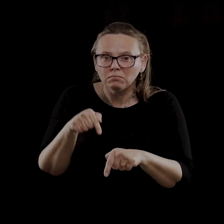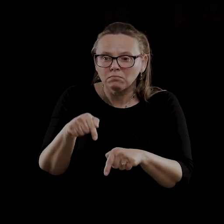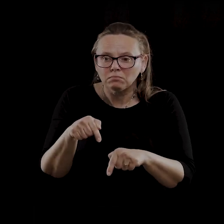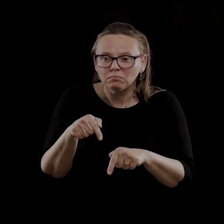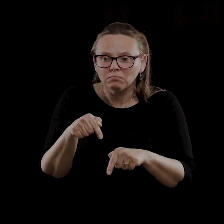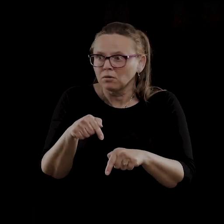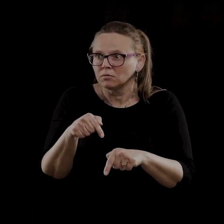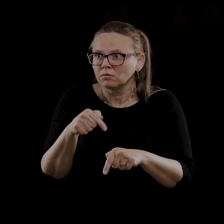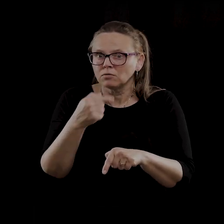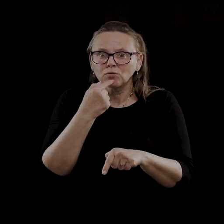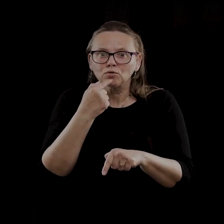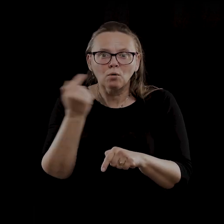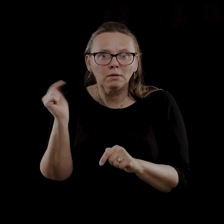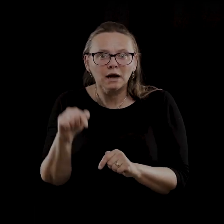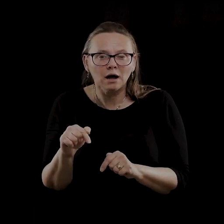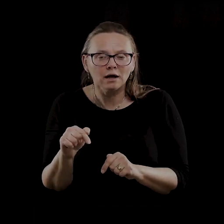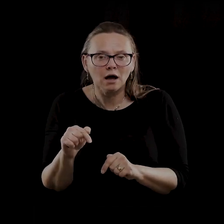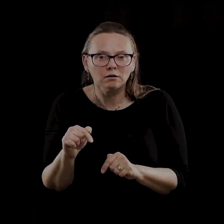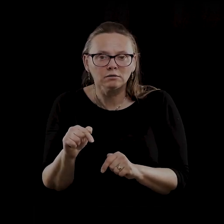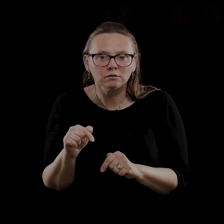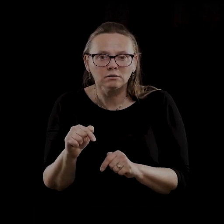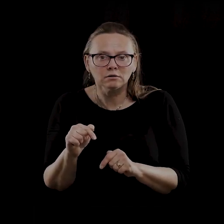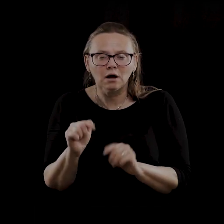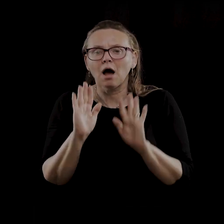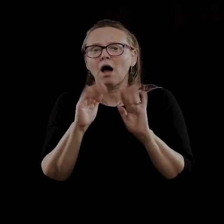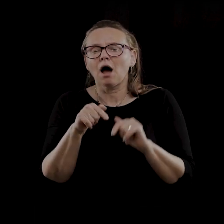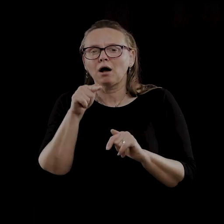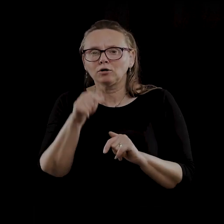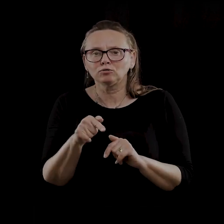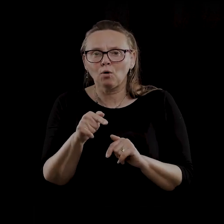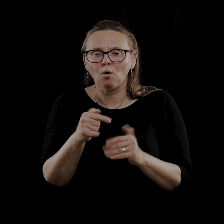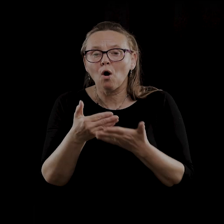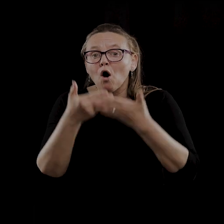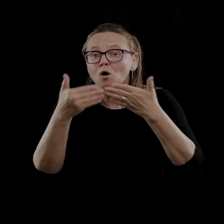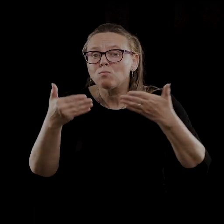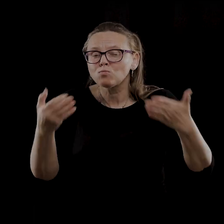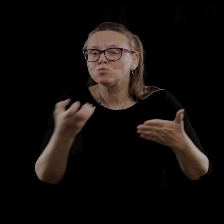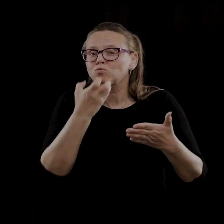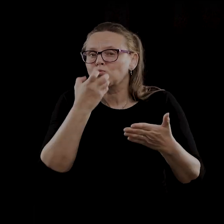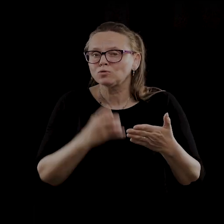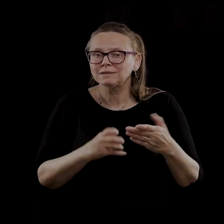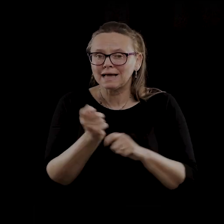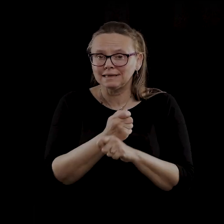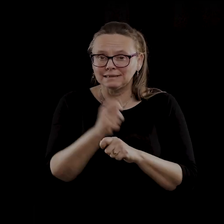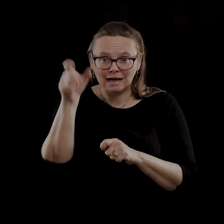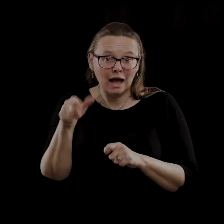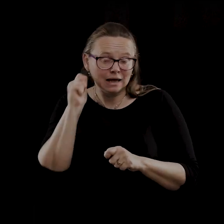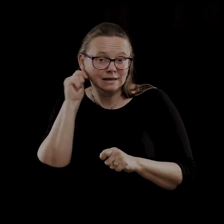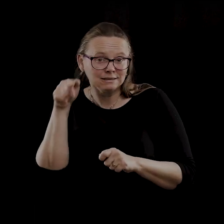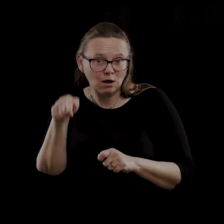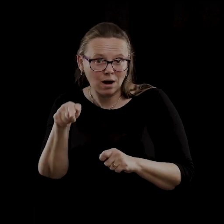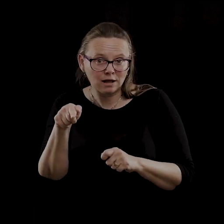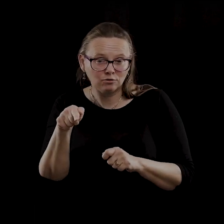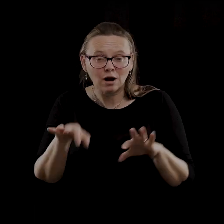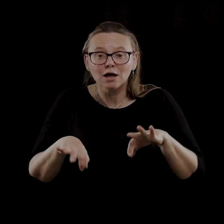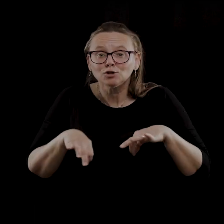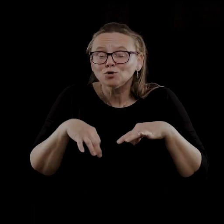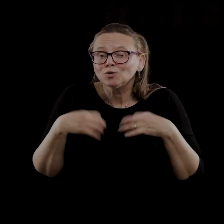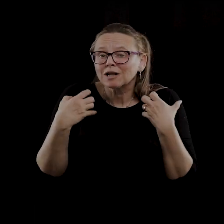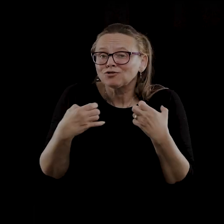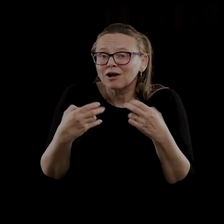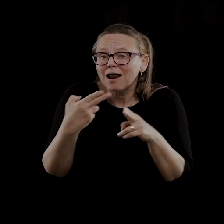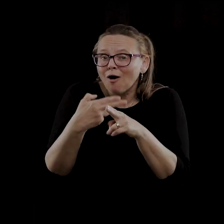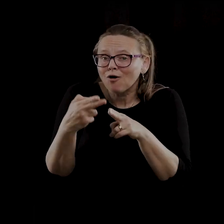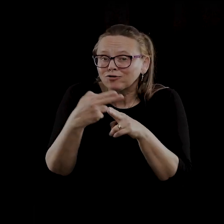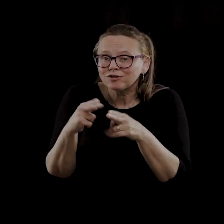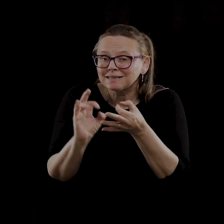Kdo prihaja? Ah, to je muzejska restavratorka, ki je zjutraj želela očistiti zlato